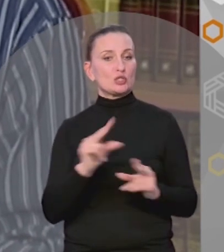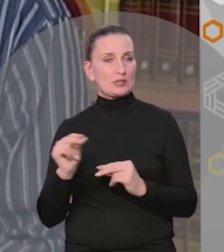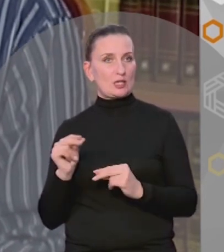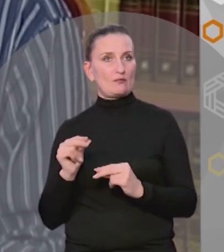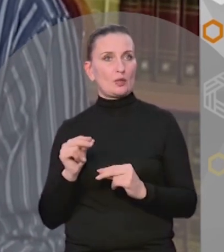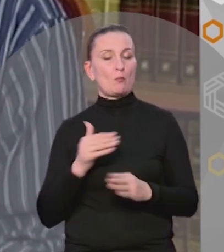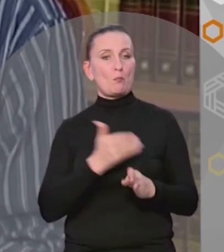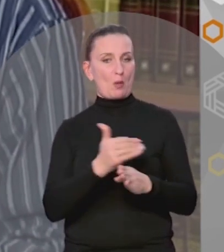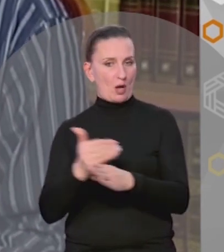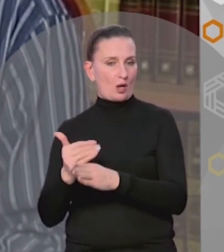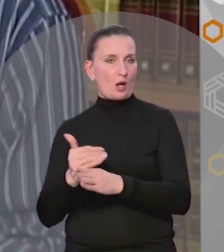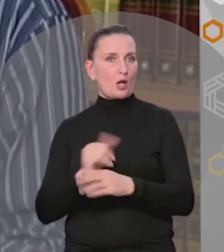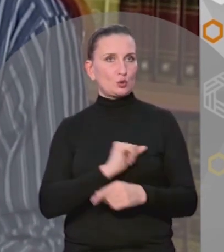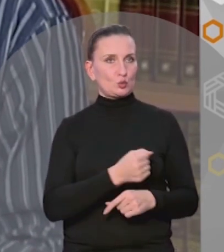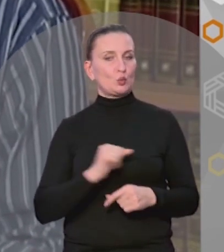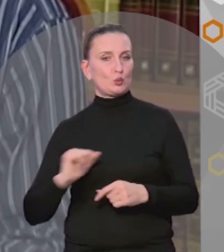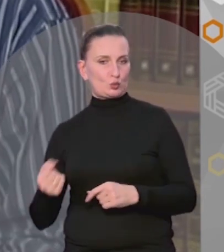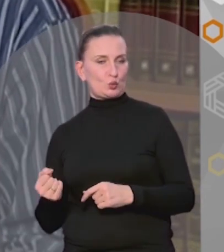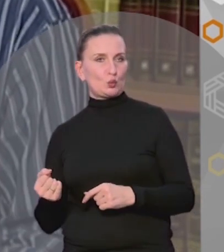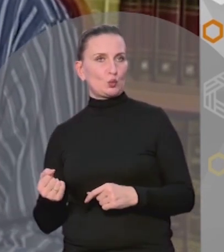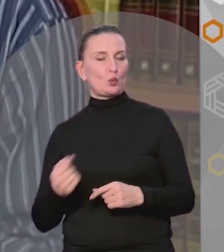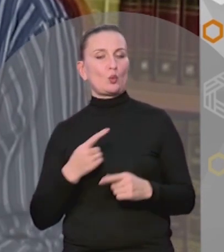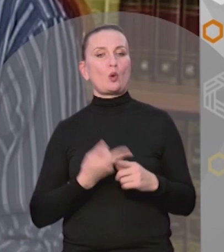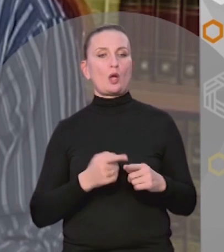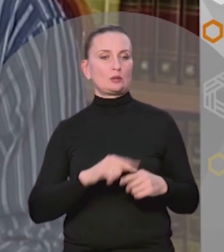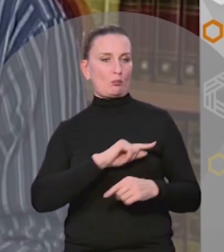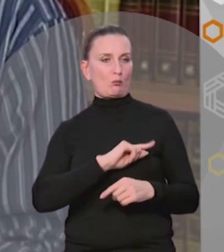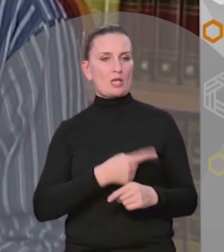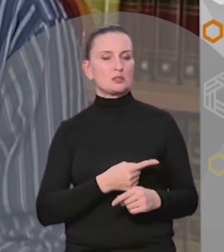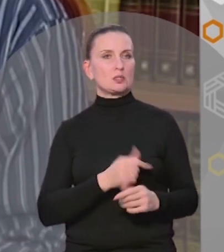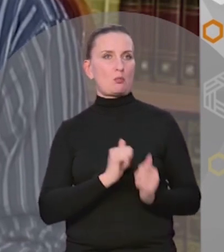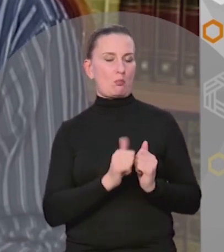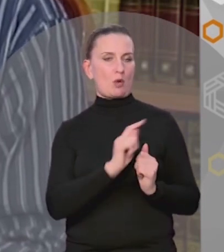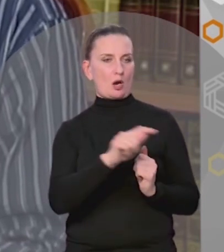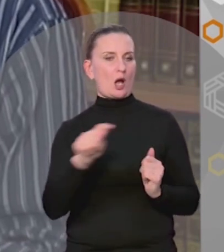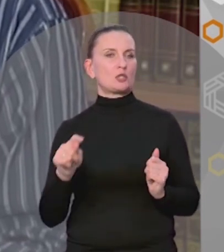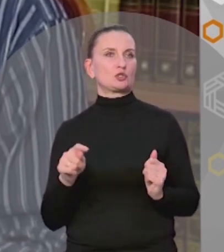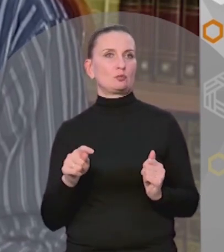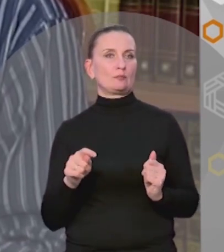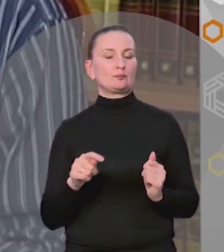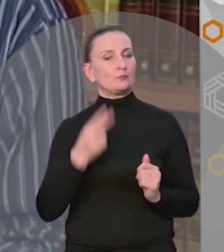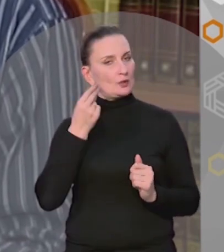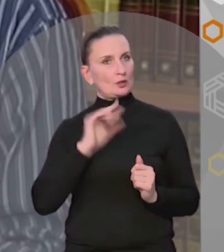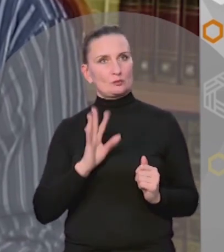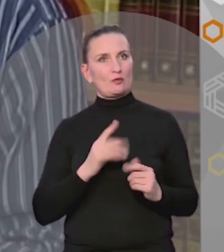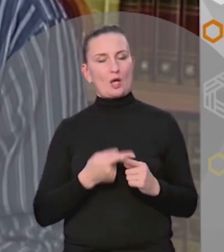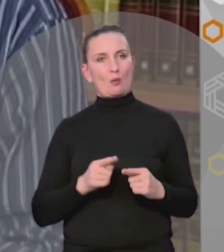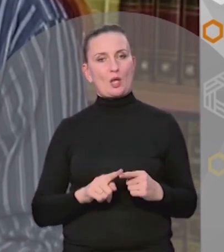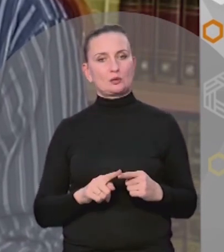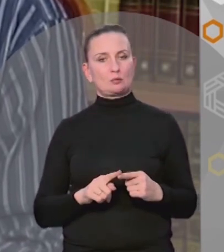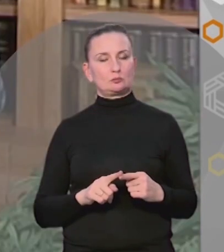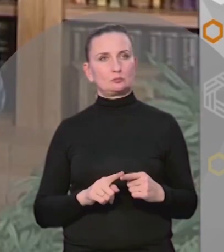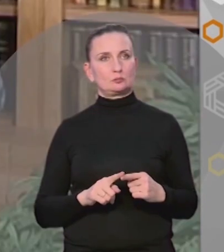счастливее, помогать друг другу – это посильно каждому. Давайте не забывать об этом.